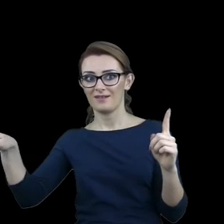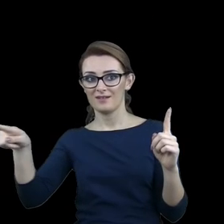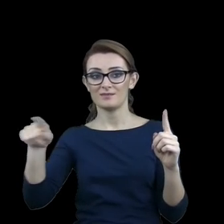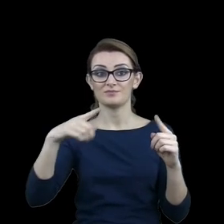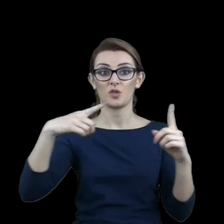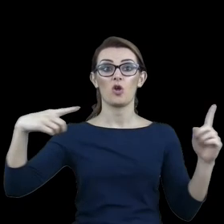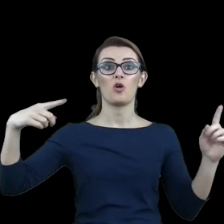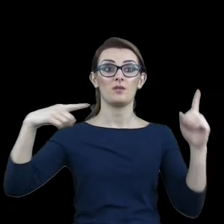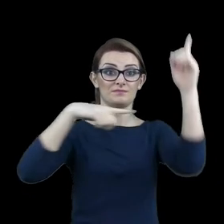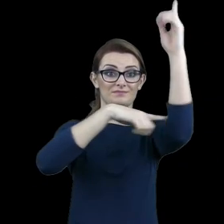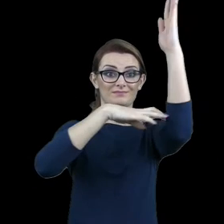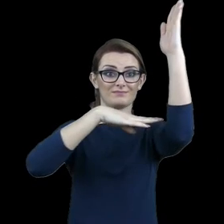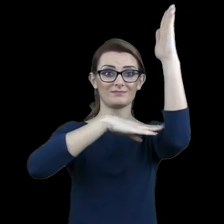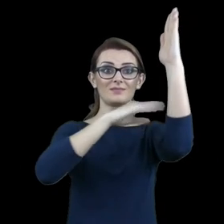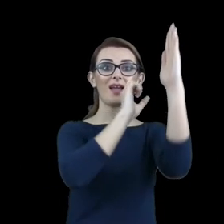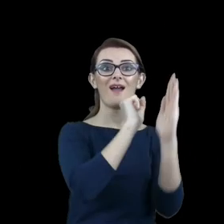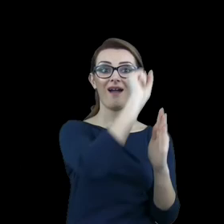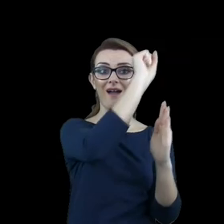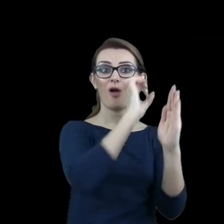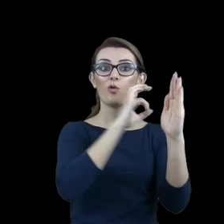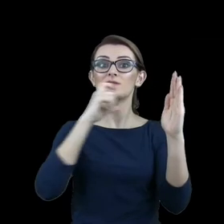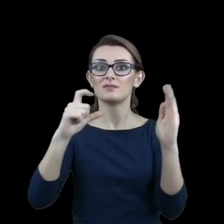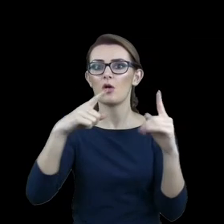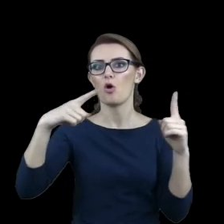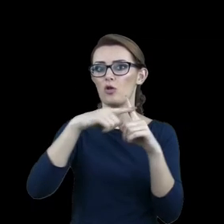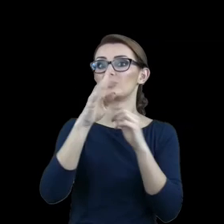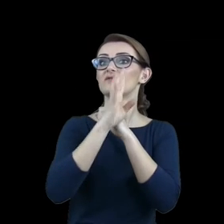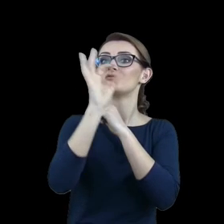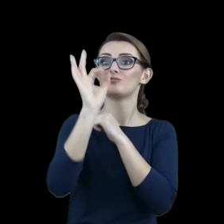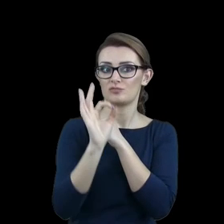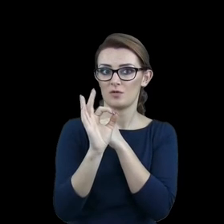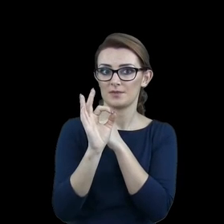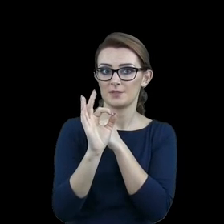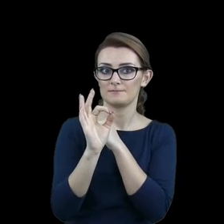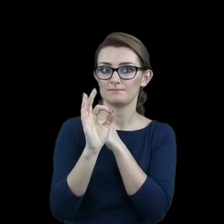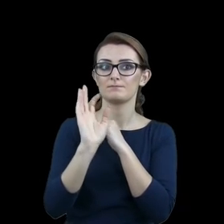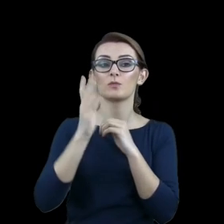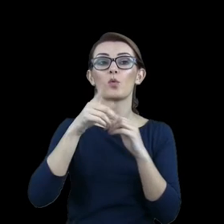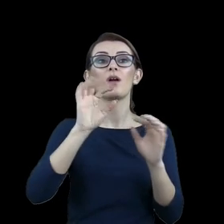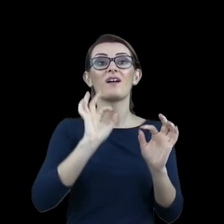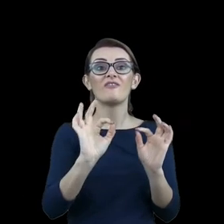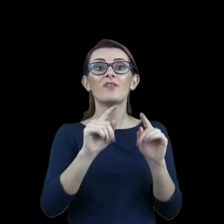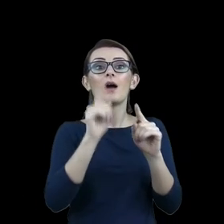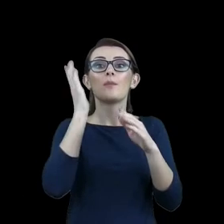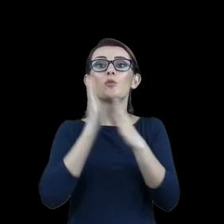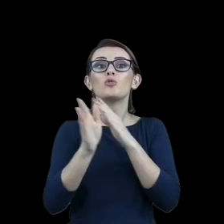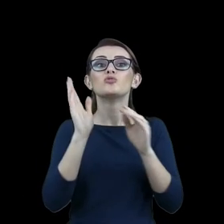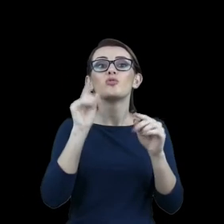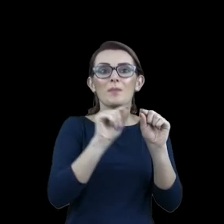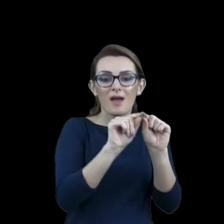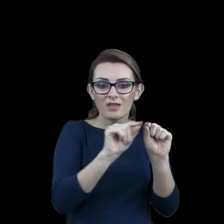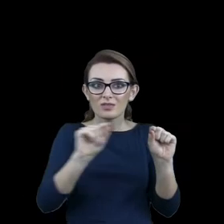AOC. Miara tego kąta AOC to jest 90 stopni. Czyli inaczej mówiąc, jeszcze inaczej mówiąc,